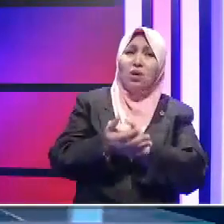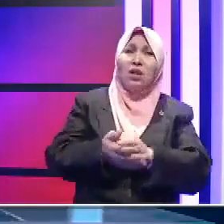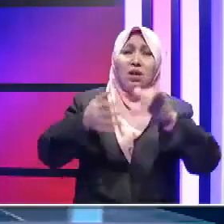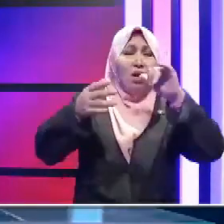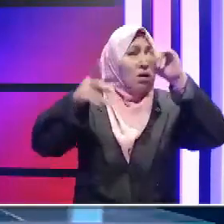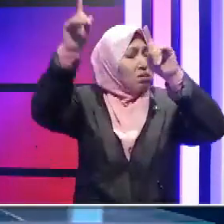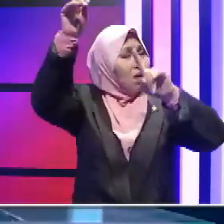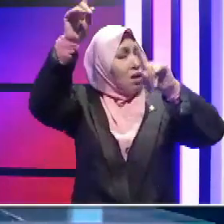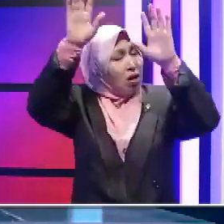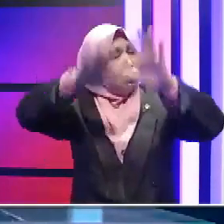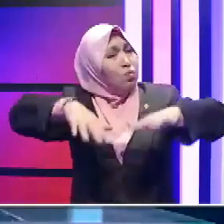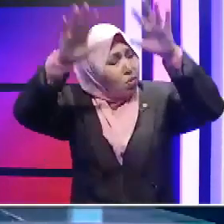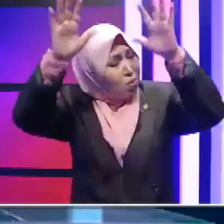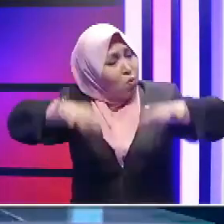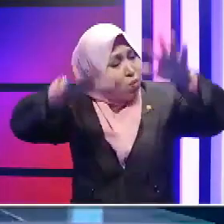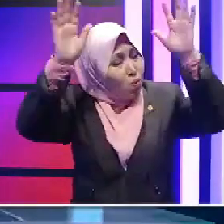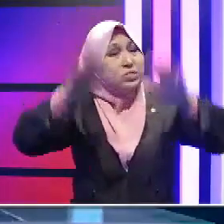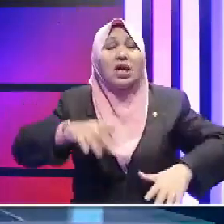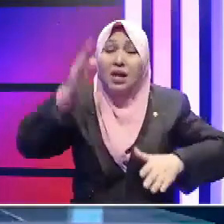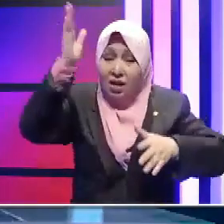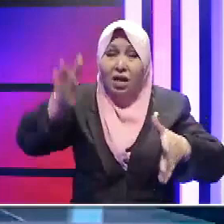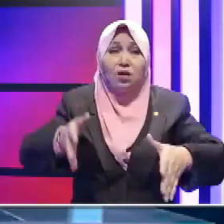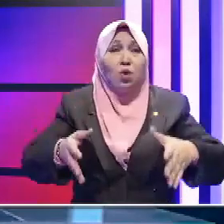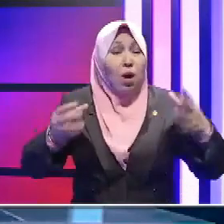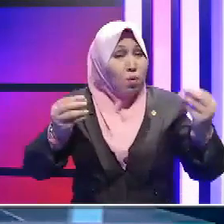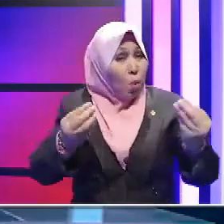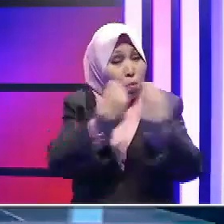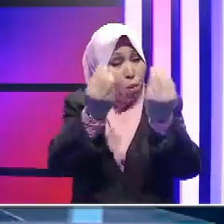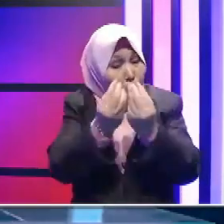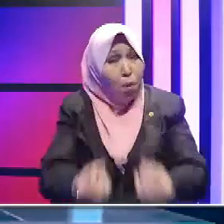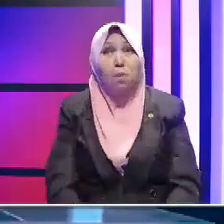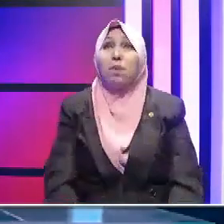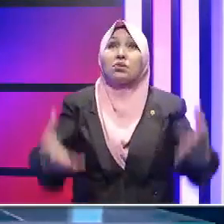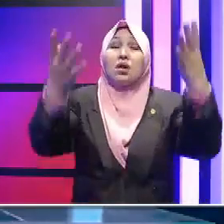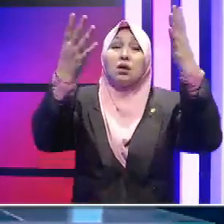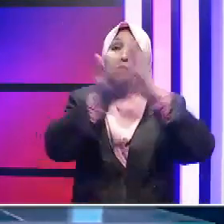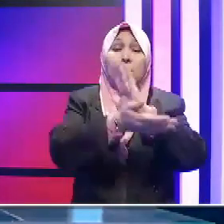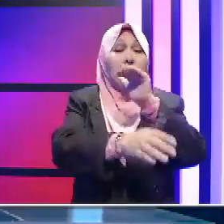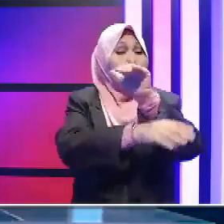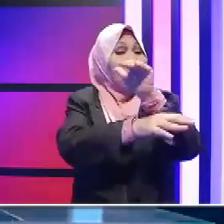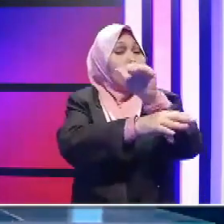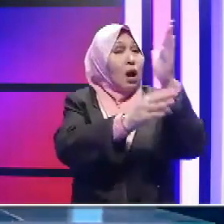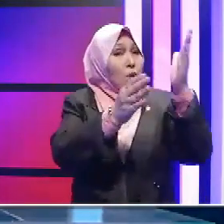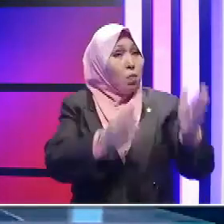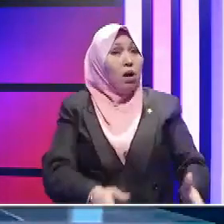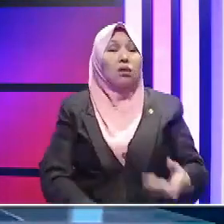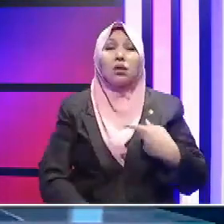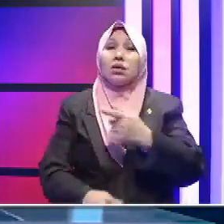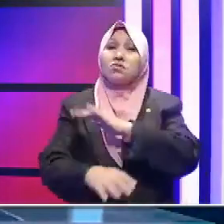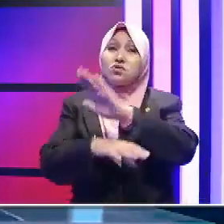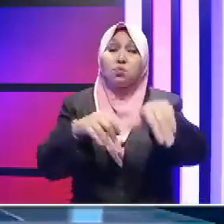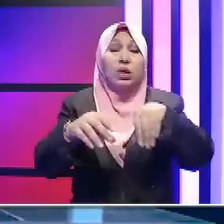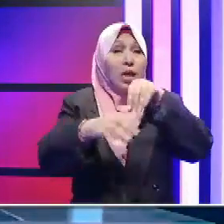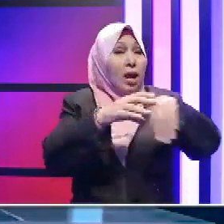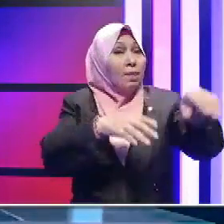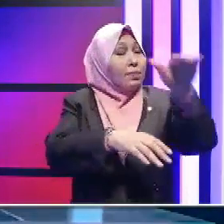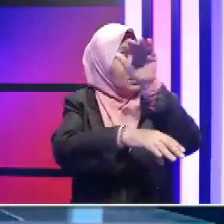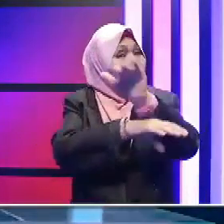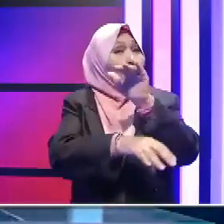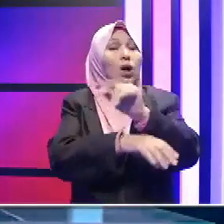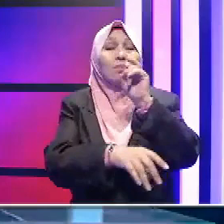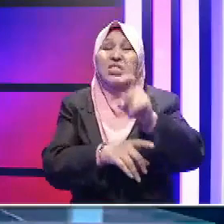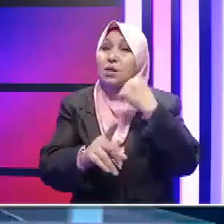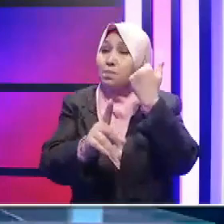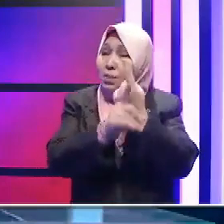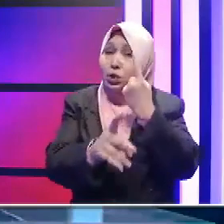turunkan hujan meteor orang ya itulah dengan kadar yang banyak jadi pendakwah pendakwah kita semua dalam dakwah genep